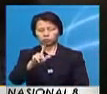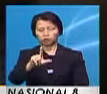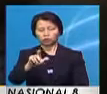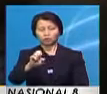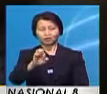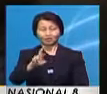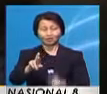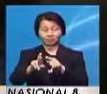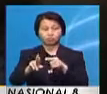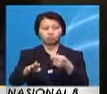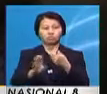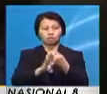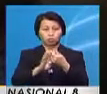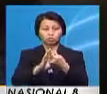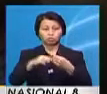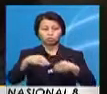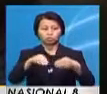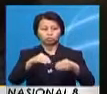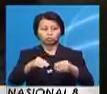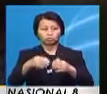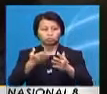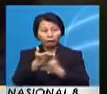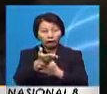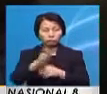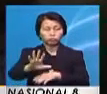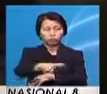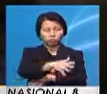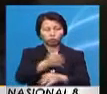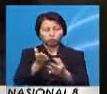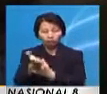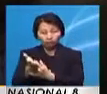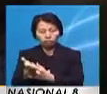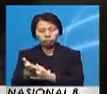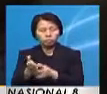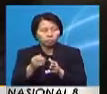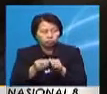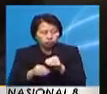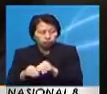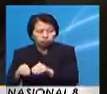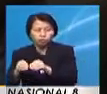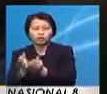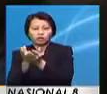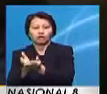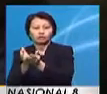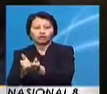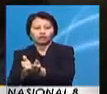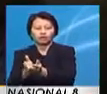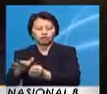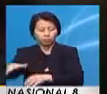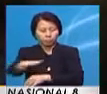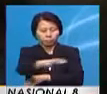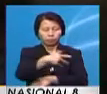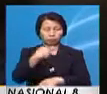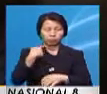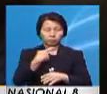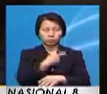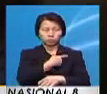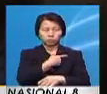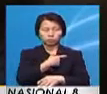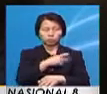bahan-bahan nuklear ni. Ini melalui lautan, kapal-kapal, apa ni, perairan kita, apa semua ni termasuk semua